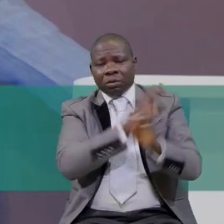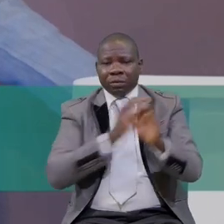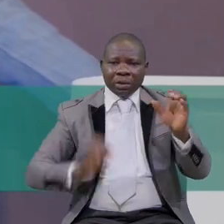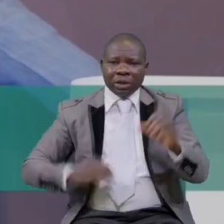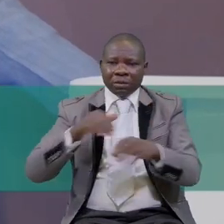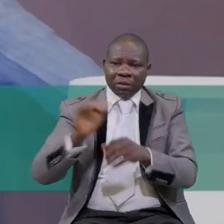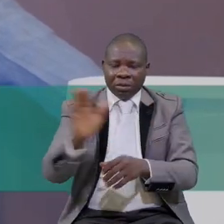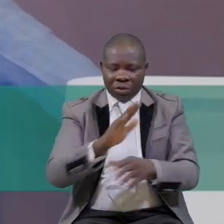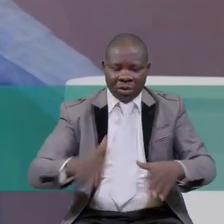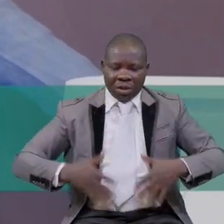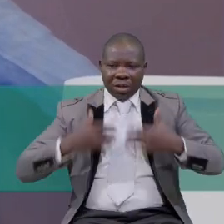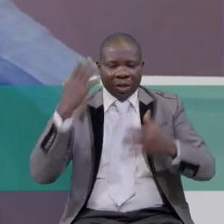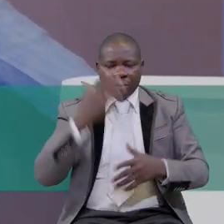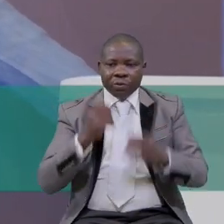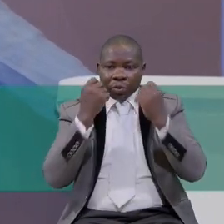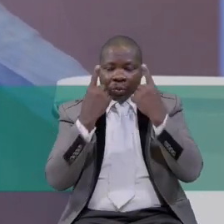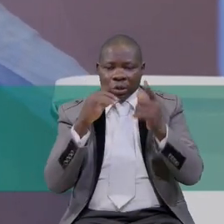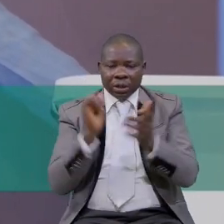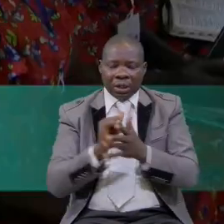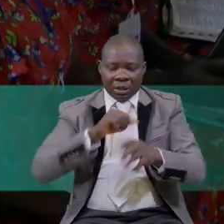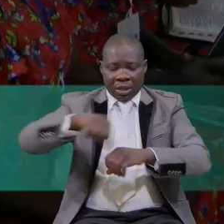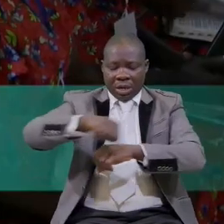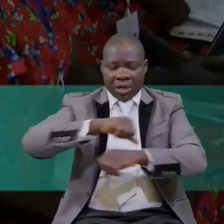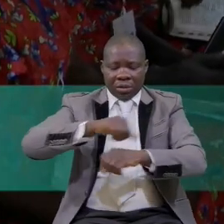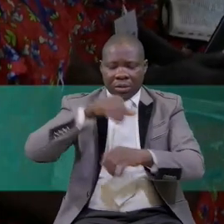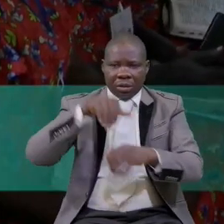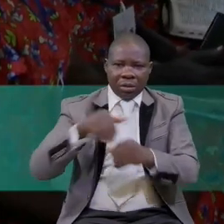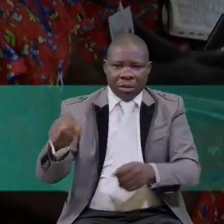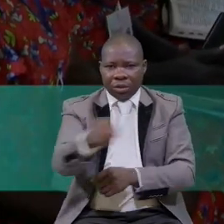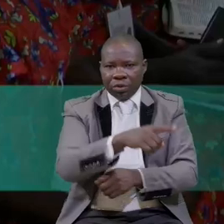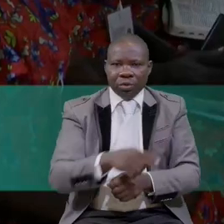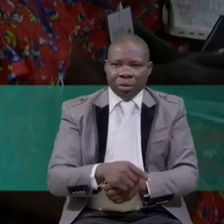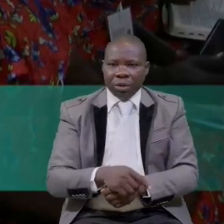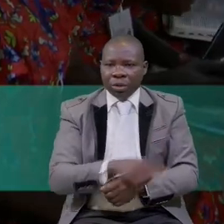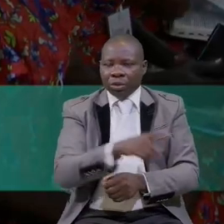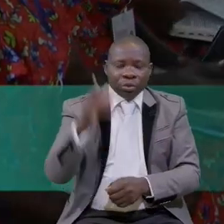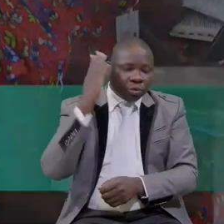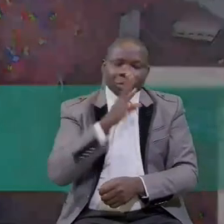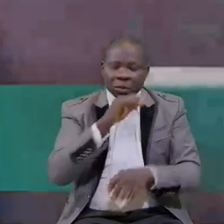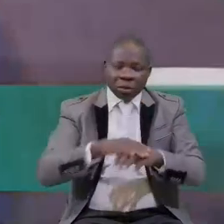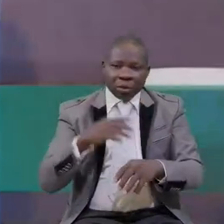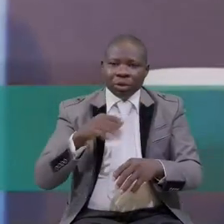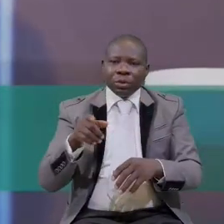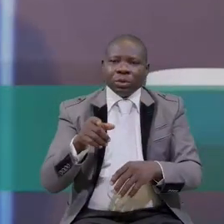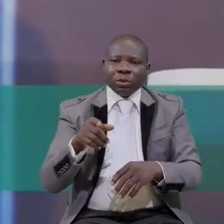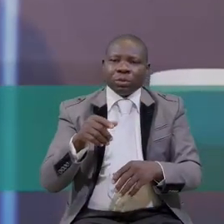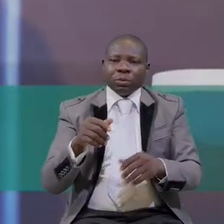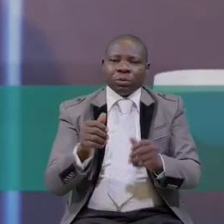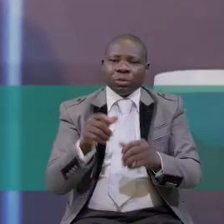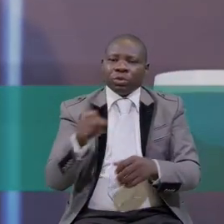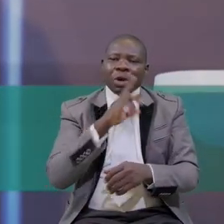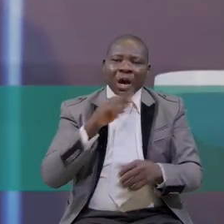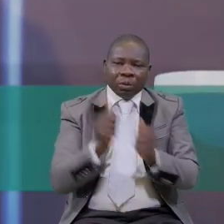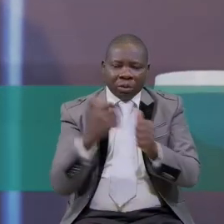vie va activer l'onction en vous. Vous êtes avec le feu. Et le feu avec